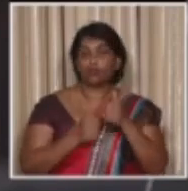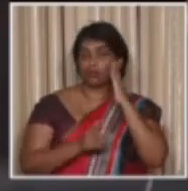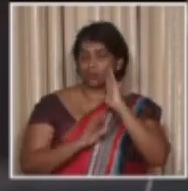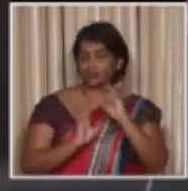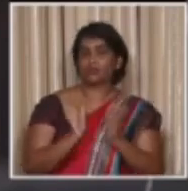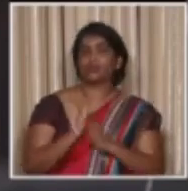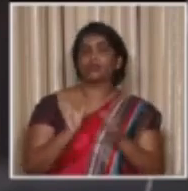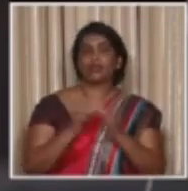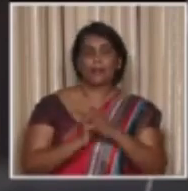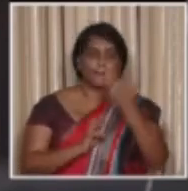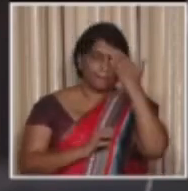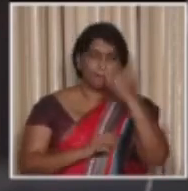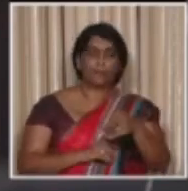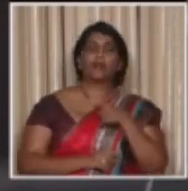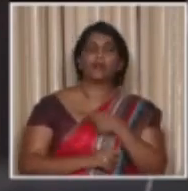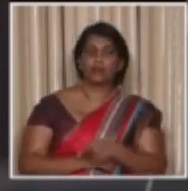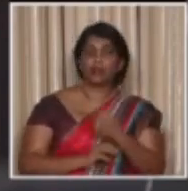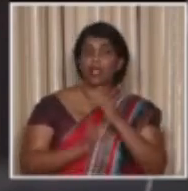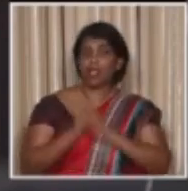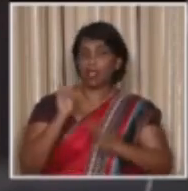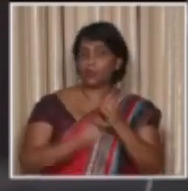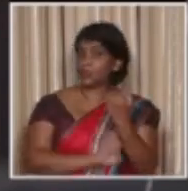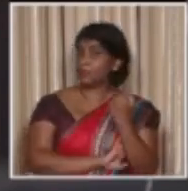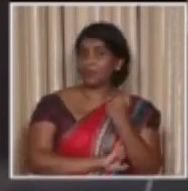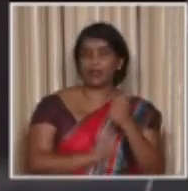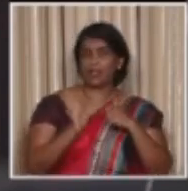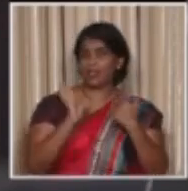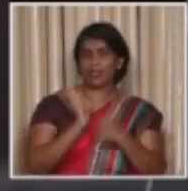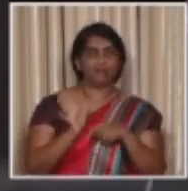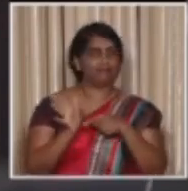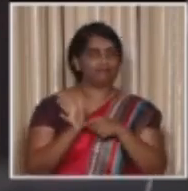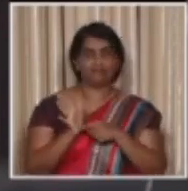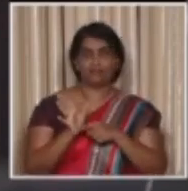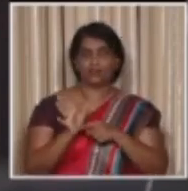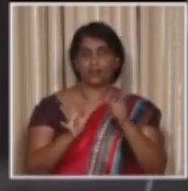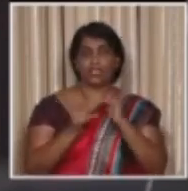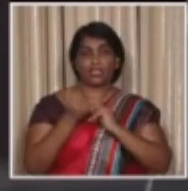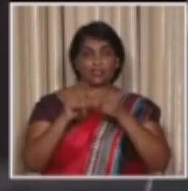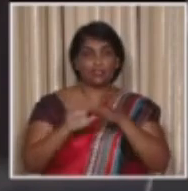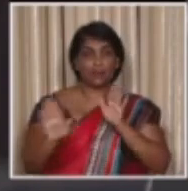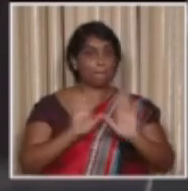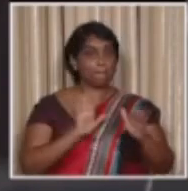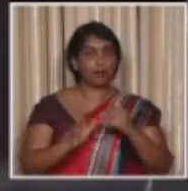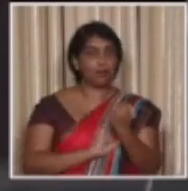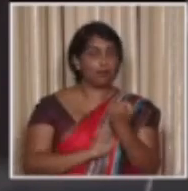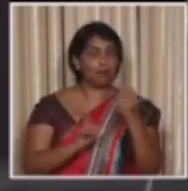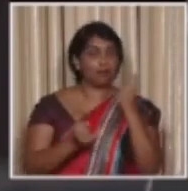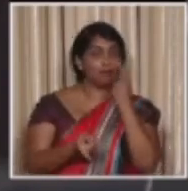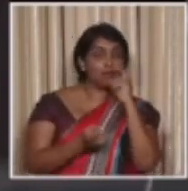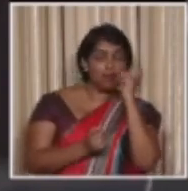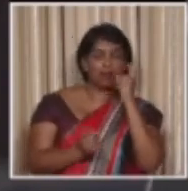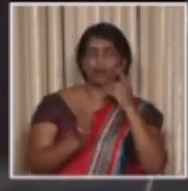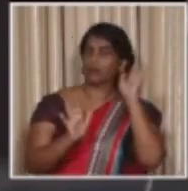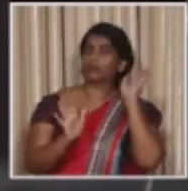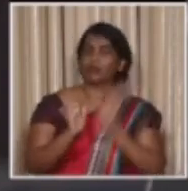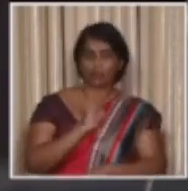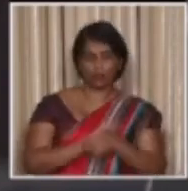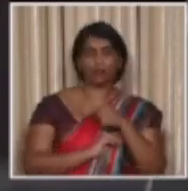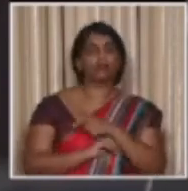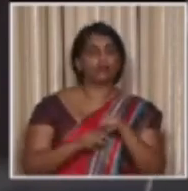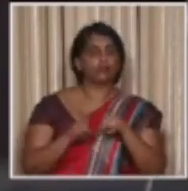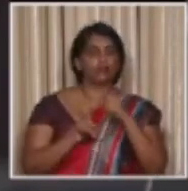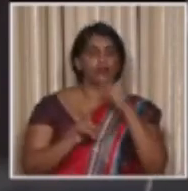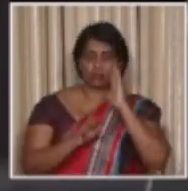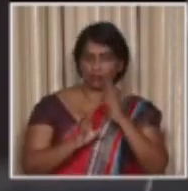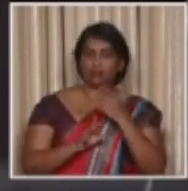සභාව. කරුණා කරලා මේ ඇමතිතුමාගේ බලය මේ ආයුර්වේද නිලධාරීන් පාලනය කිරීමේ බලය නියාමනය කිරීමේ බලය අයින් කරලා දාන්න ඕනේ. ඒ සඳහා